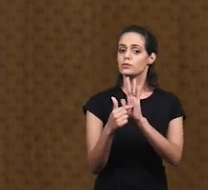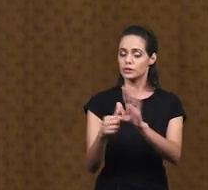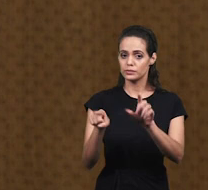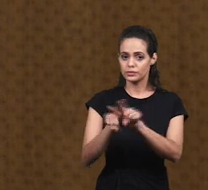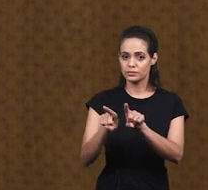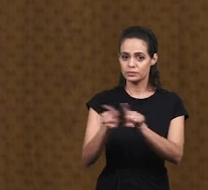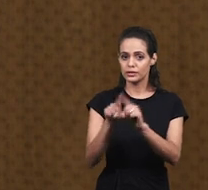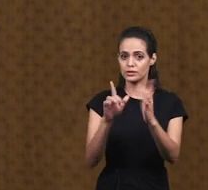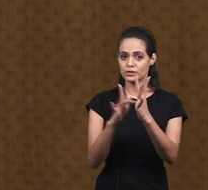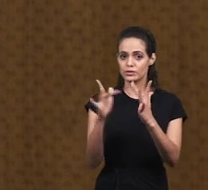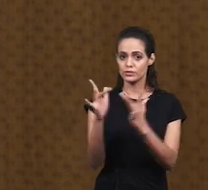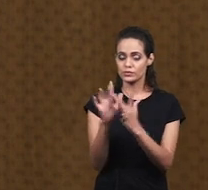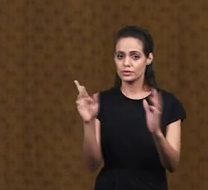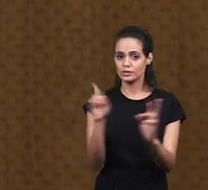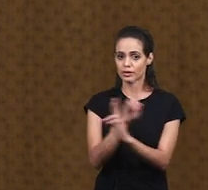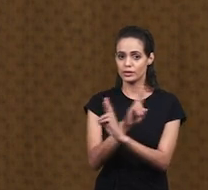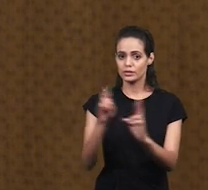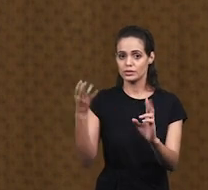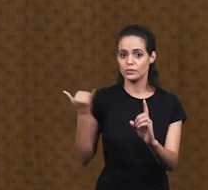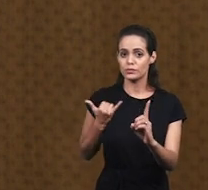pour l'Église.